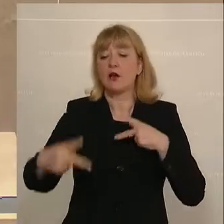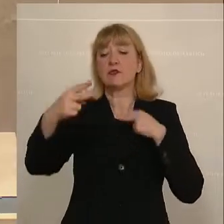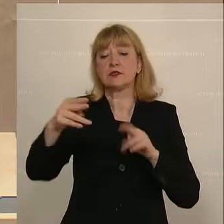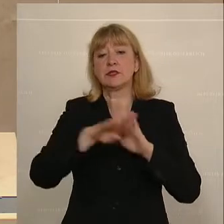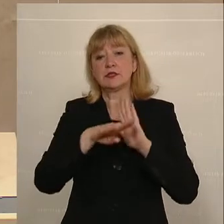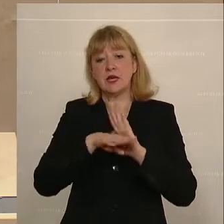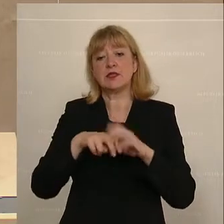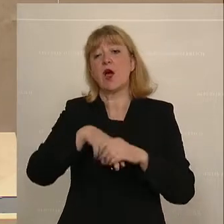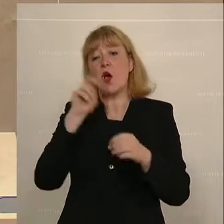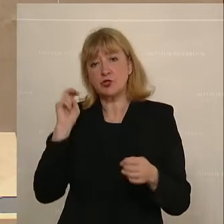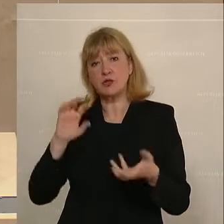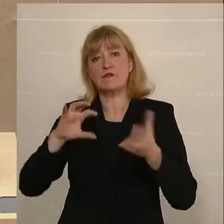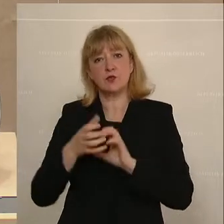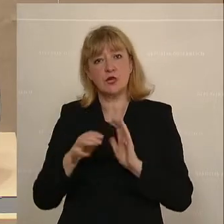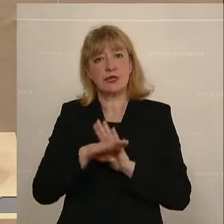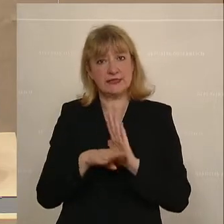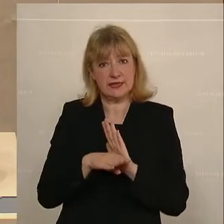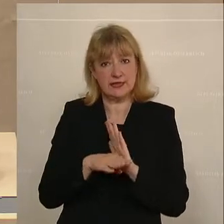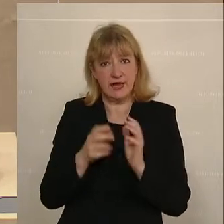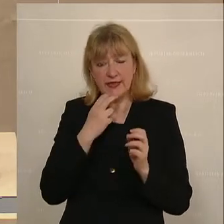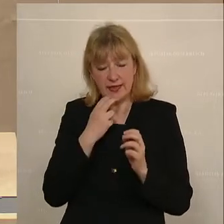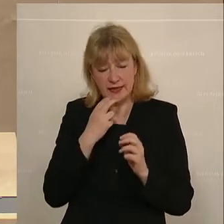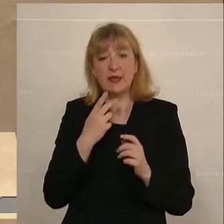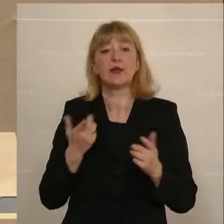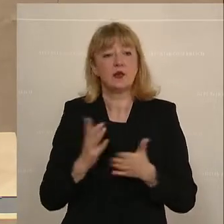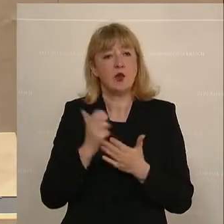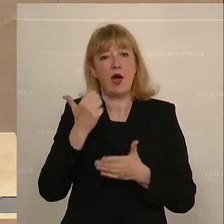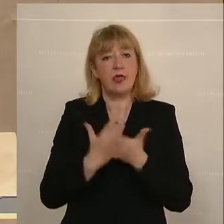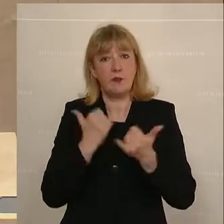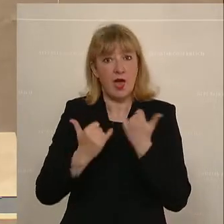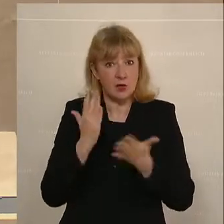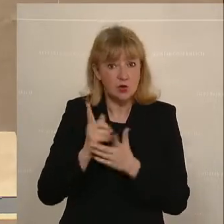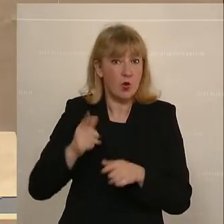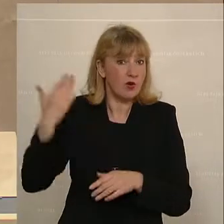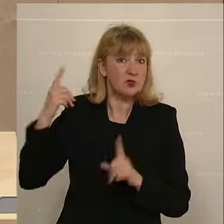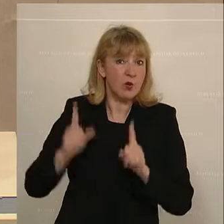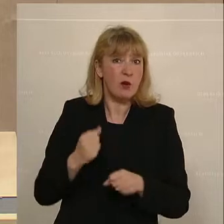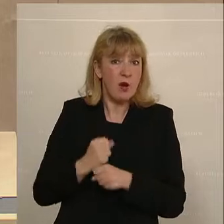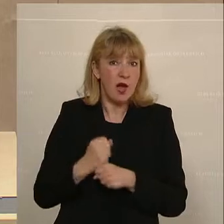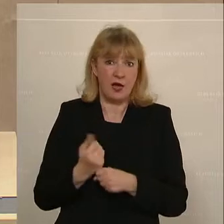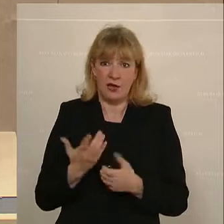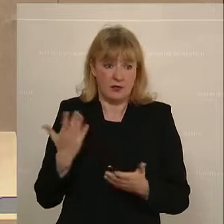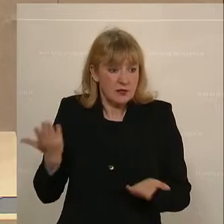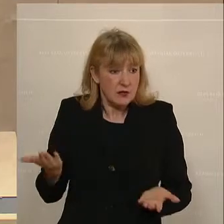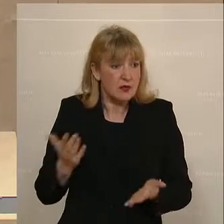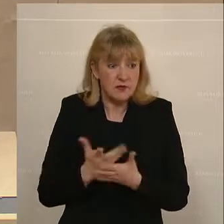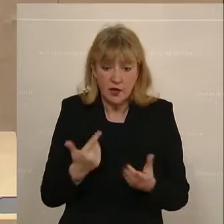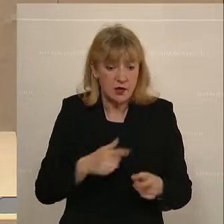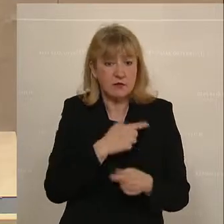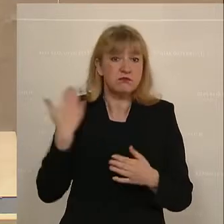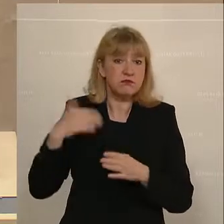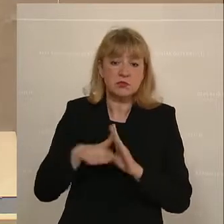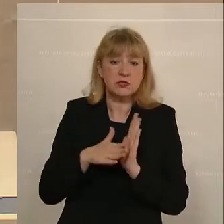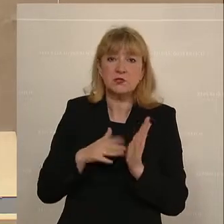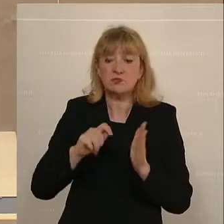um auszusteigen aus den fossilen Energien, ist seit 1,5 Jahren überfällig, ist ausgelaufen, ersatzlos unter der